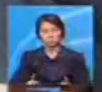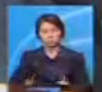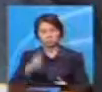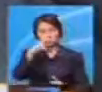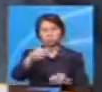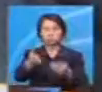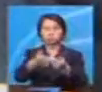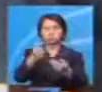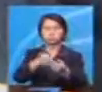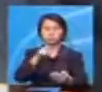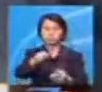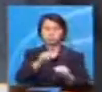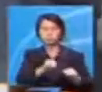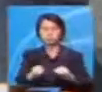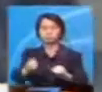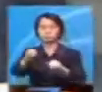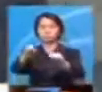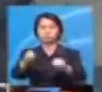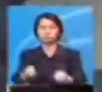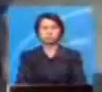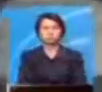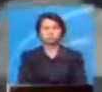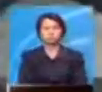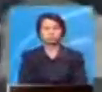memudahkan fil bergerak